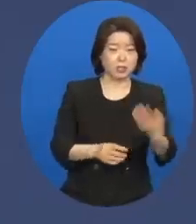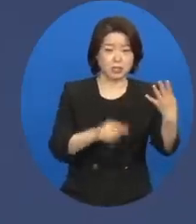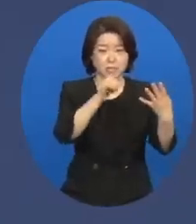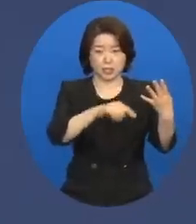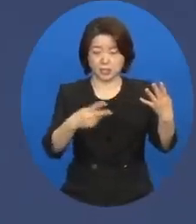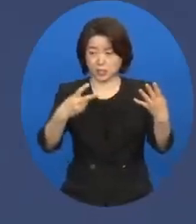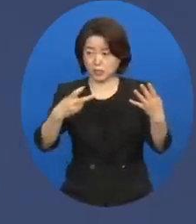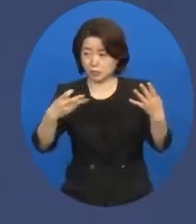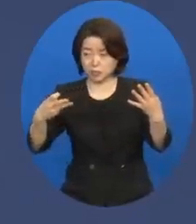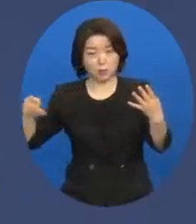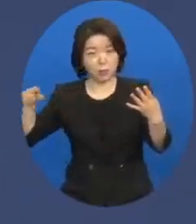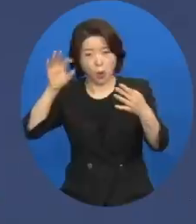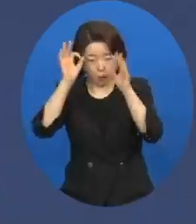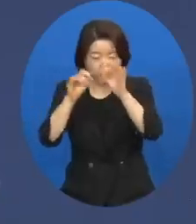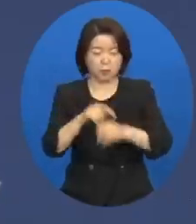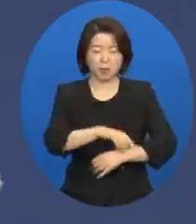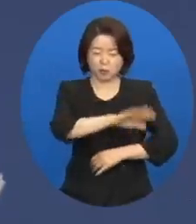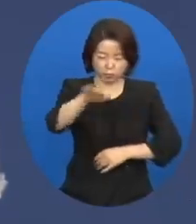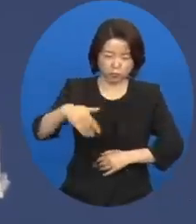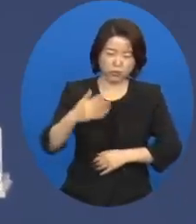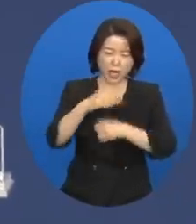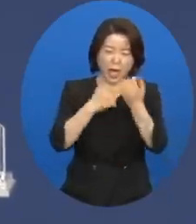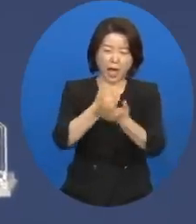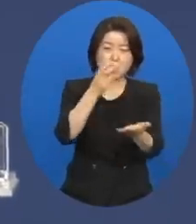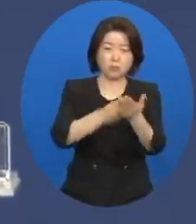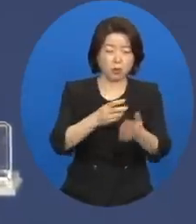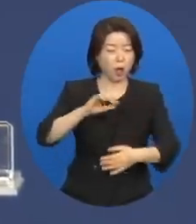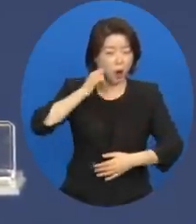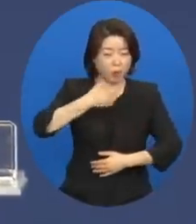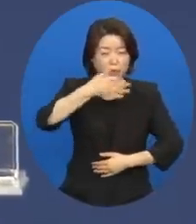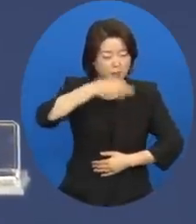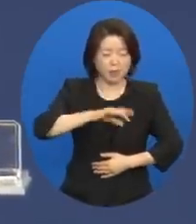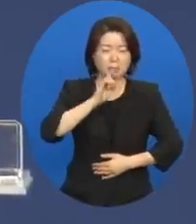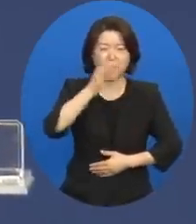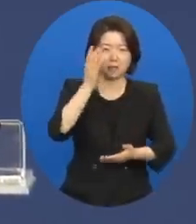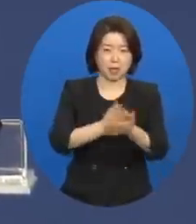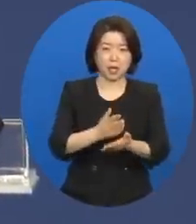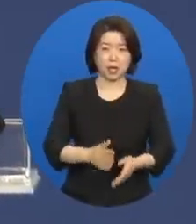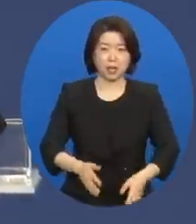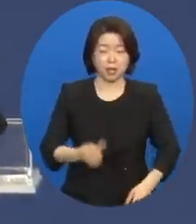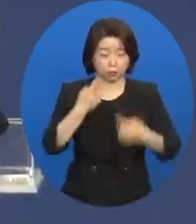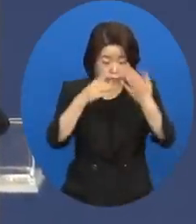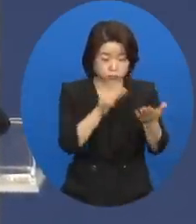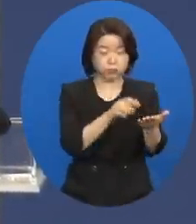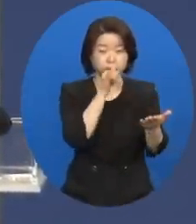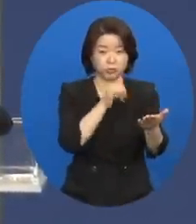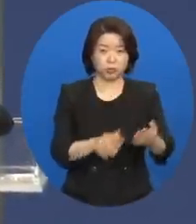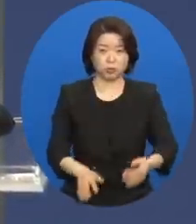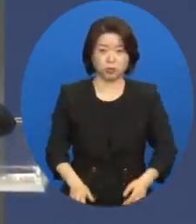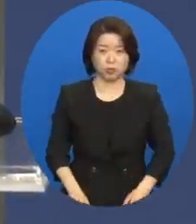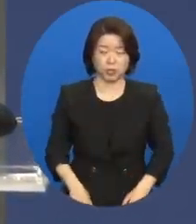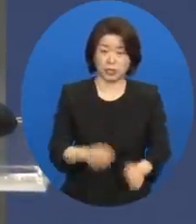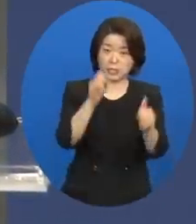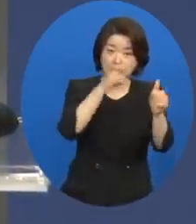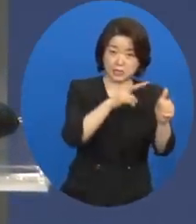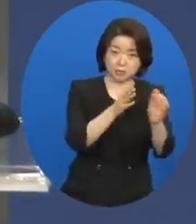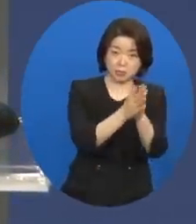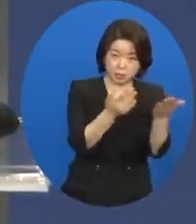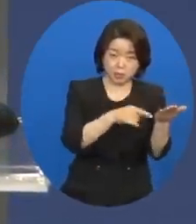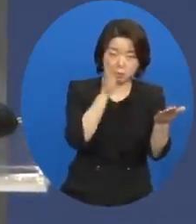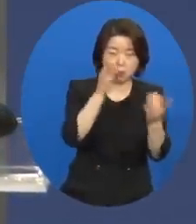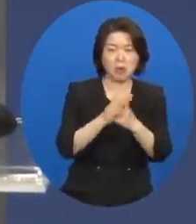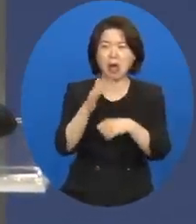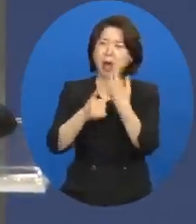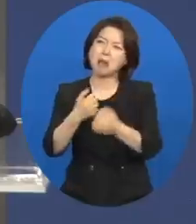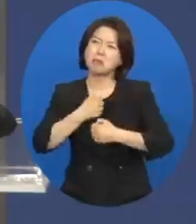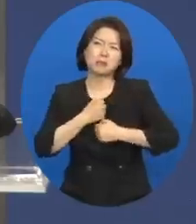14절에도 보면 뭐든 너 하나님의 율법이 어렵다 힘들다 하지 말아라. 아니, 분명히 나와 있어요. 신명기에 하나님 말씀을 지키기가